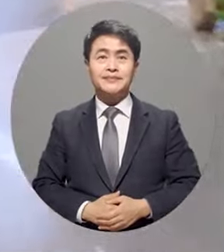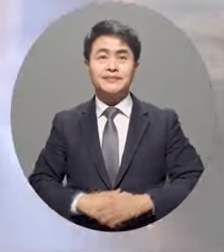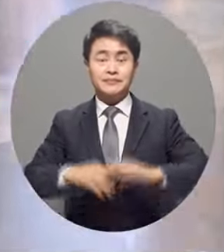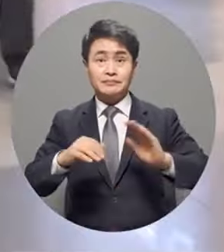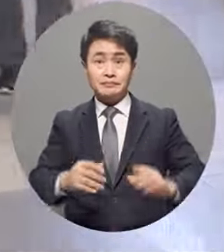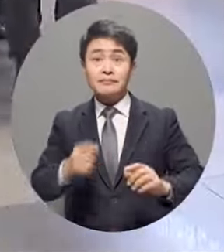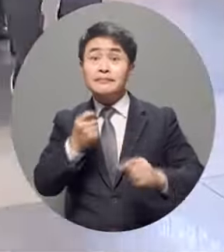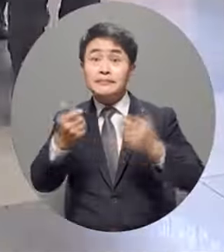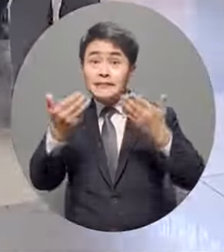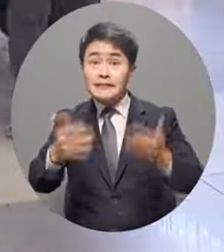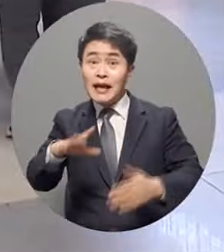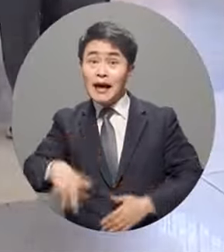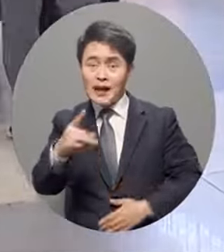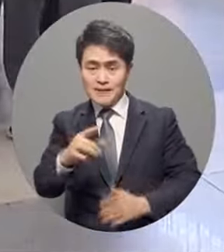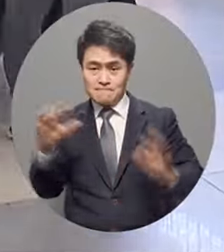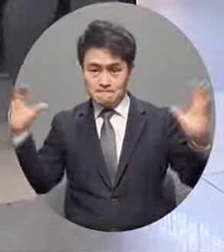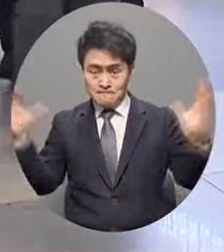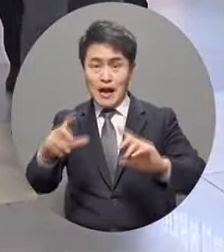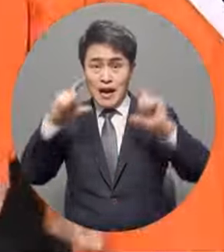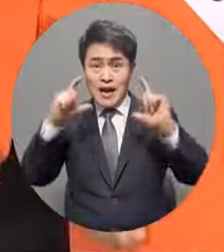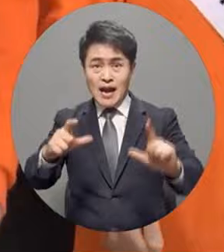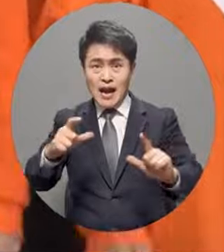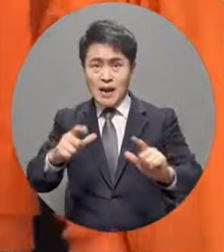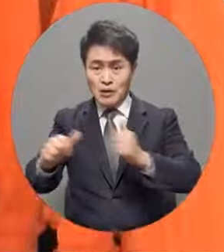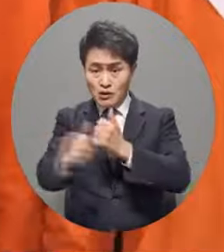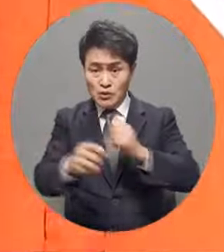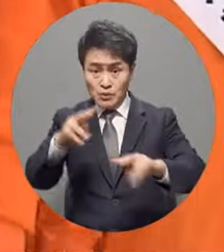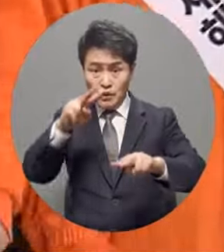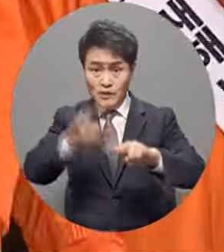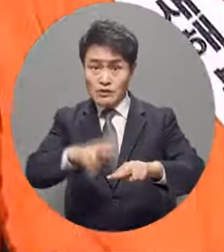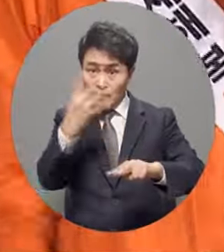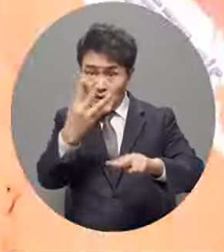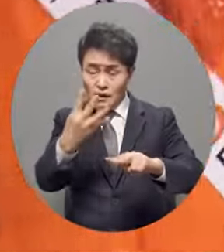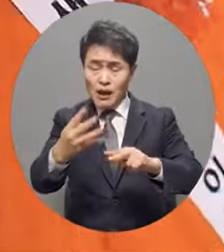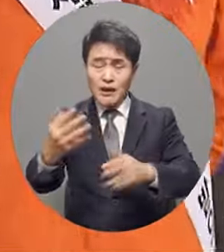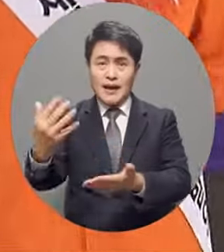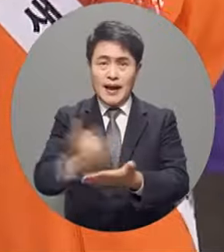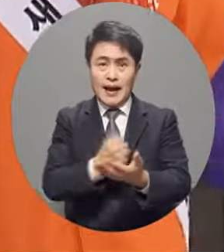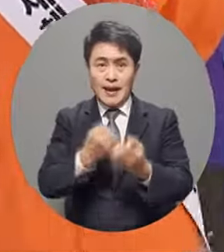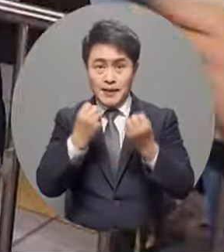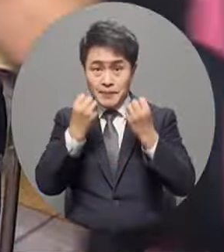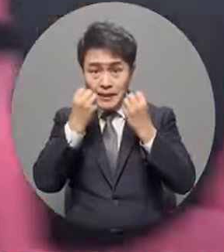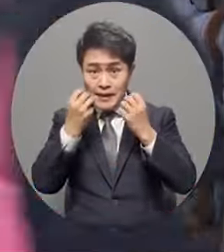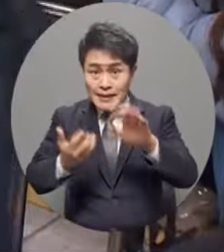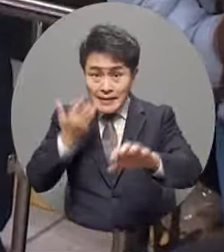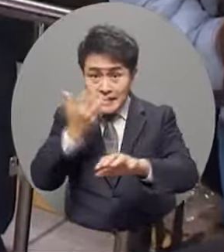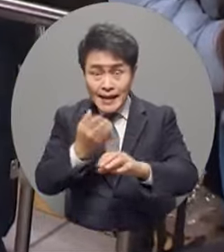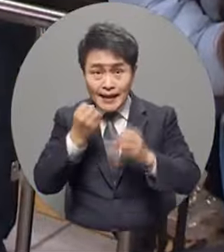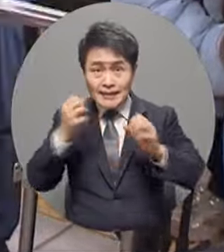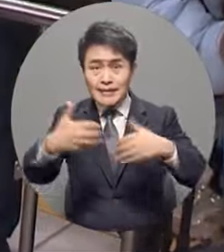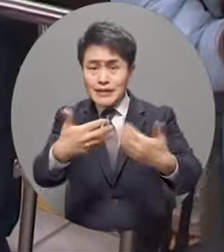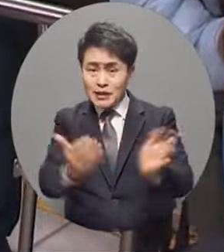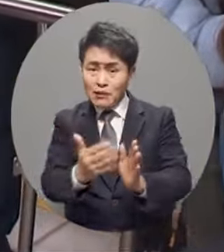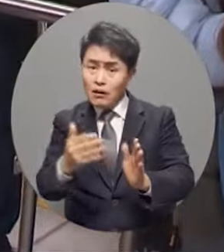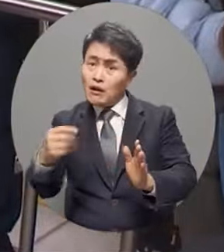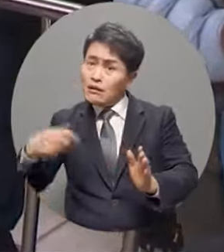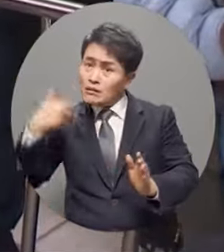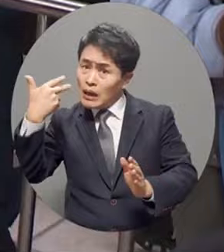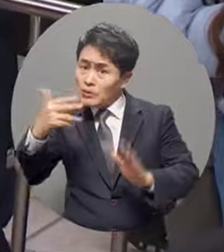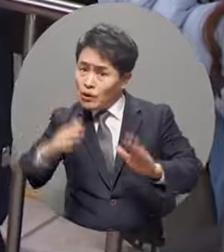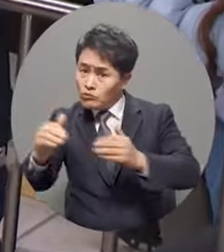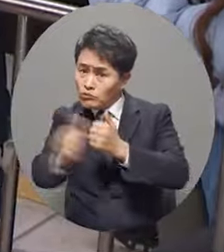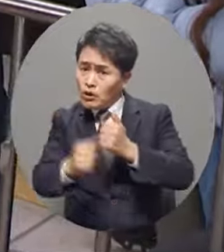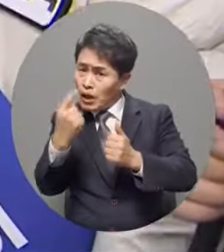연휴 첫날 전격 합당 선언으로 이미 의석 4석을 확보한 개혁신당. 다음 주 현역 2, 3명이 합류할